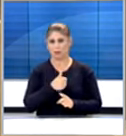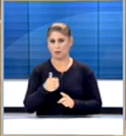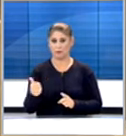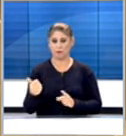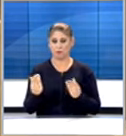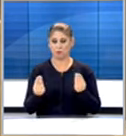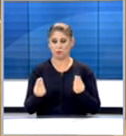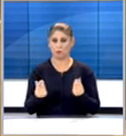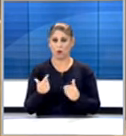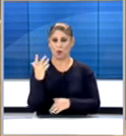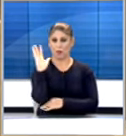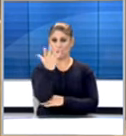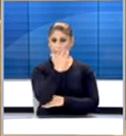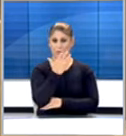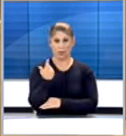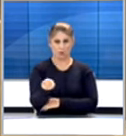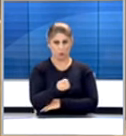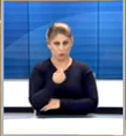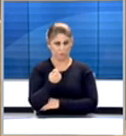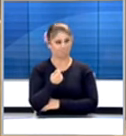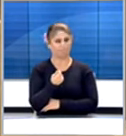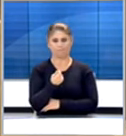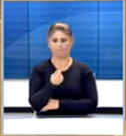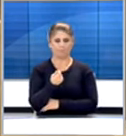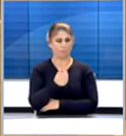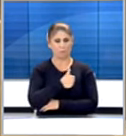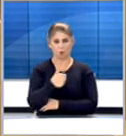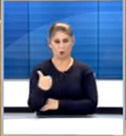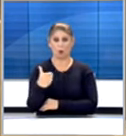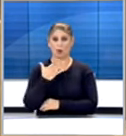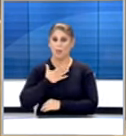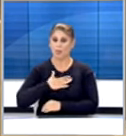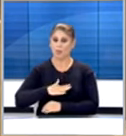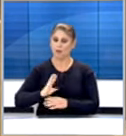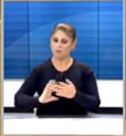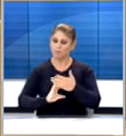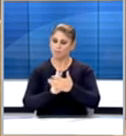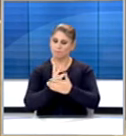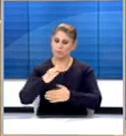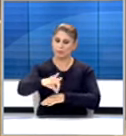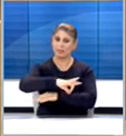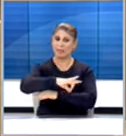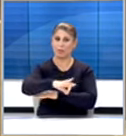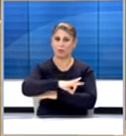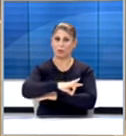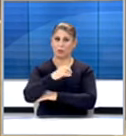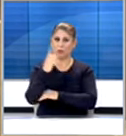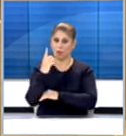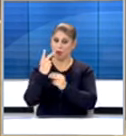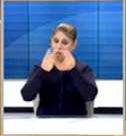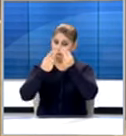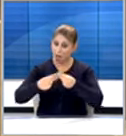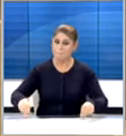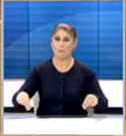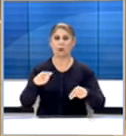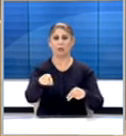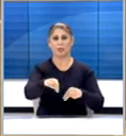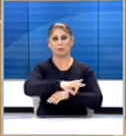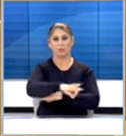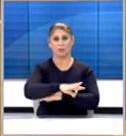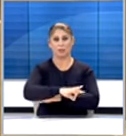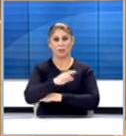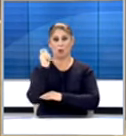μέσα δασοπυρόσβεσης. Χρειάζεται ένα βελτιωμένο σχέδιο, ένα αποτελεσματικό σχέδιο πολιτικής